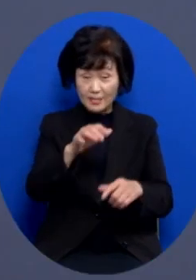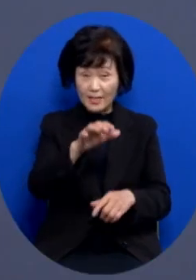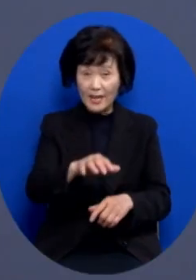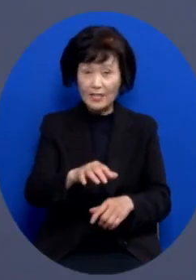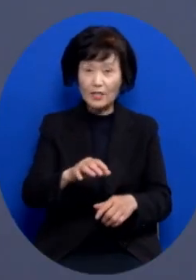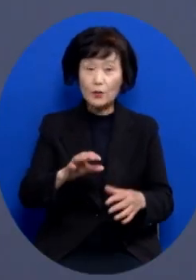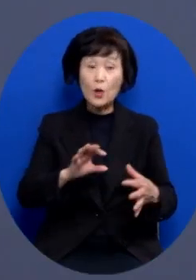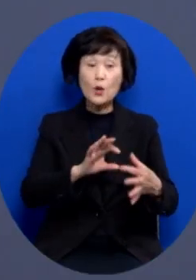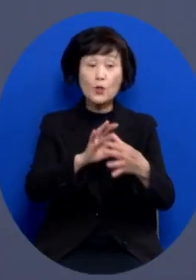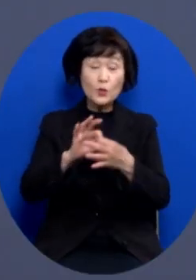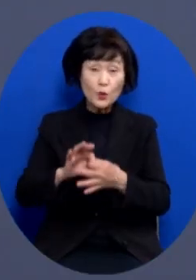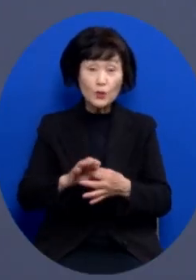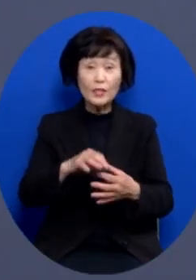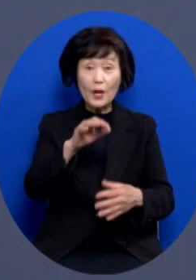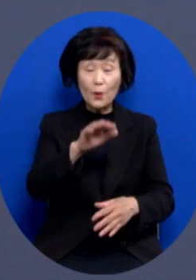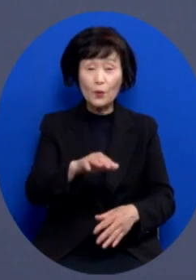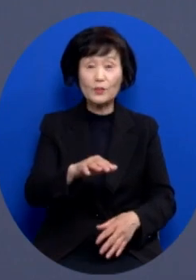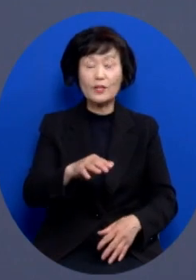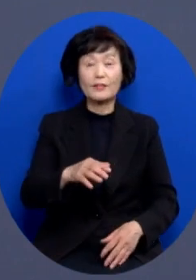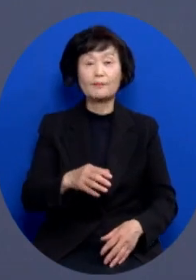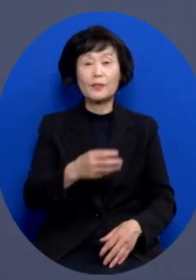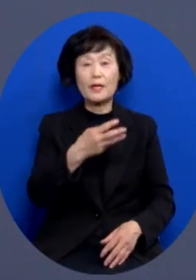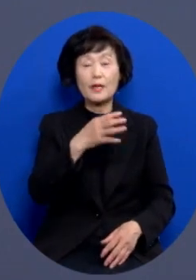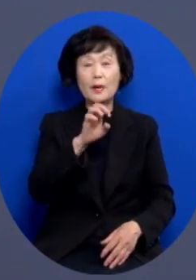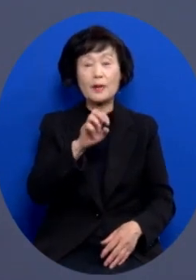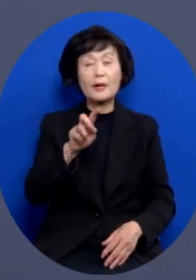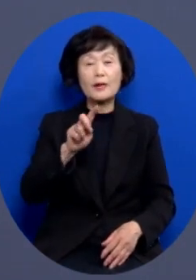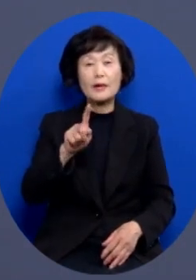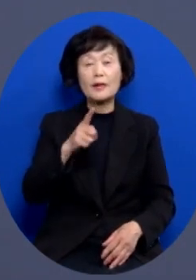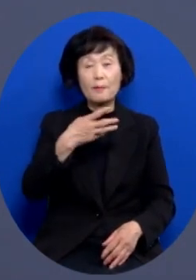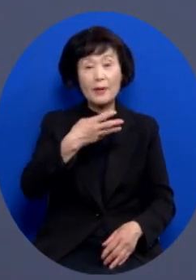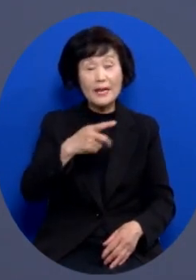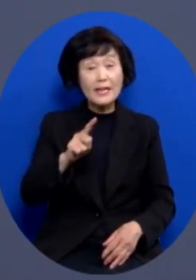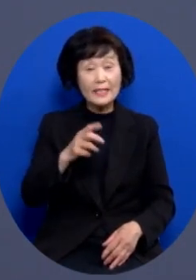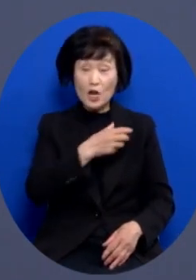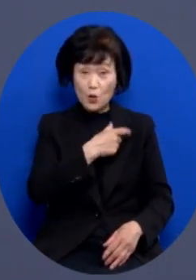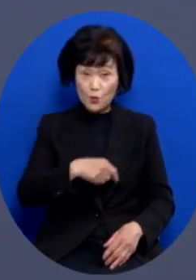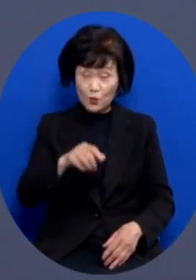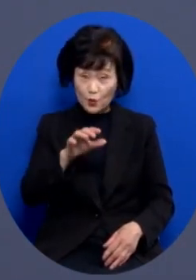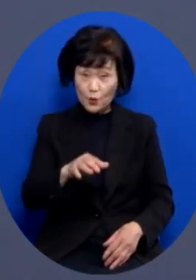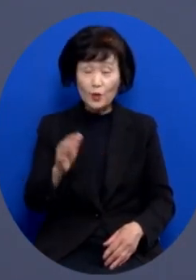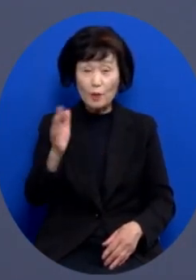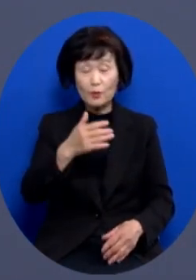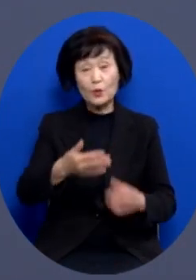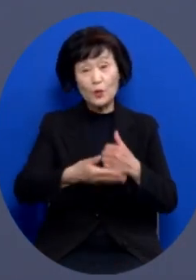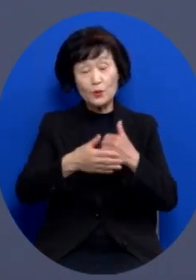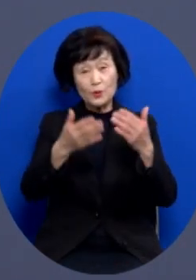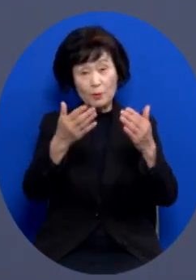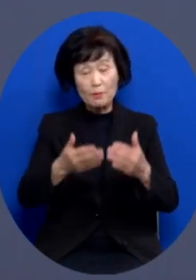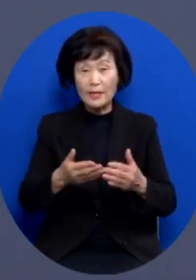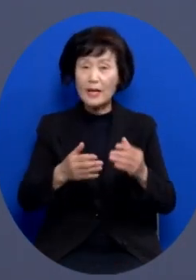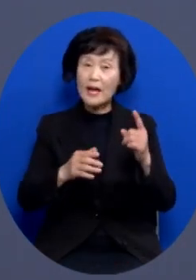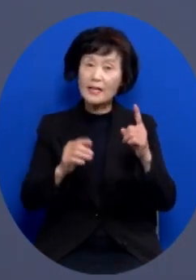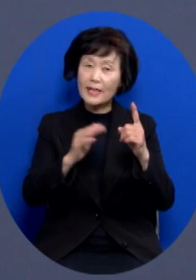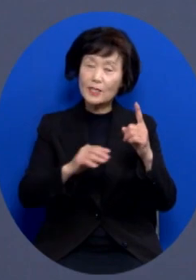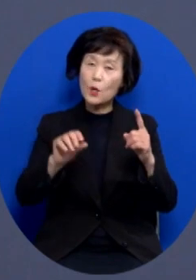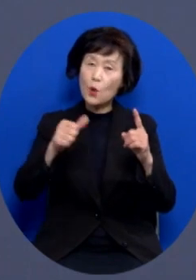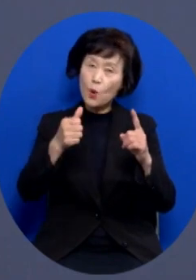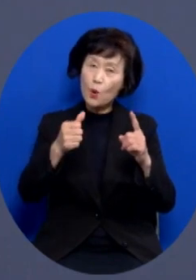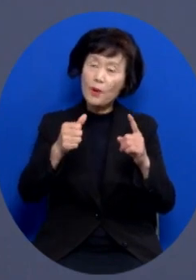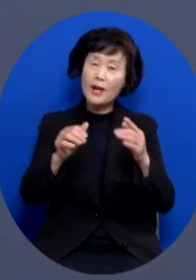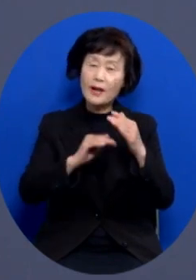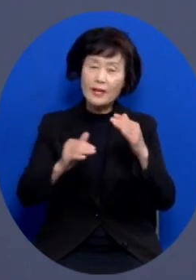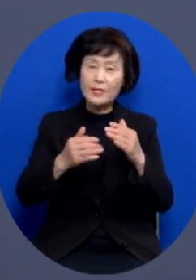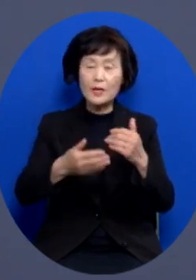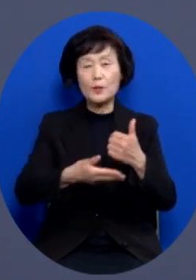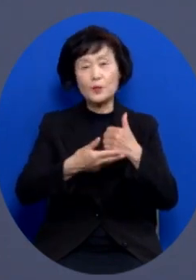소속한 지역이 팔달구인데요 팔달구청으로부터 추천받은 18세 미만의 한부모가정 500세대를 추천받아서 저희들이